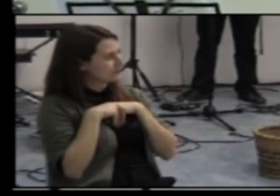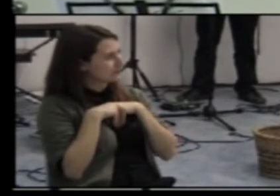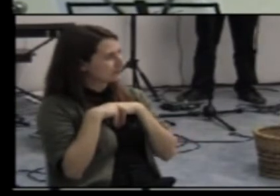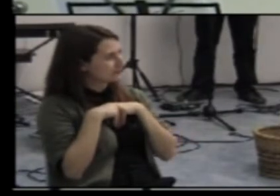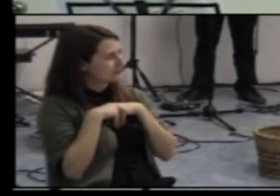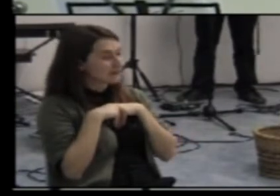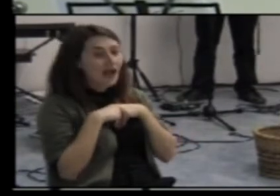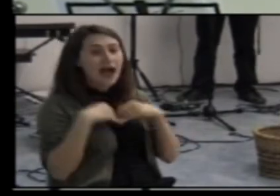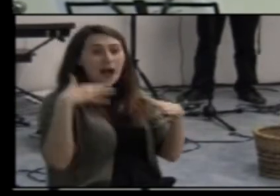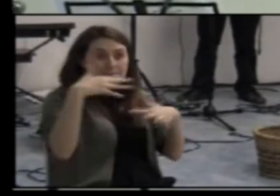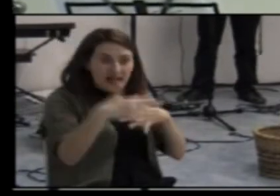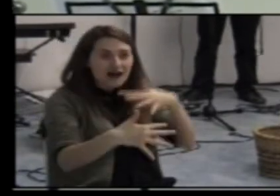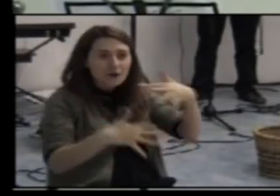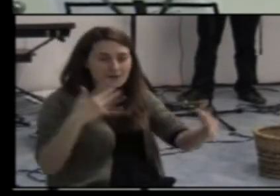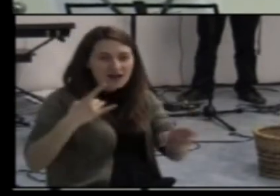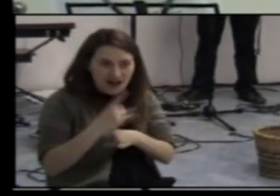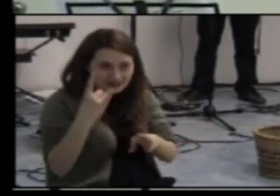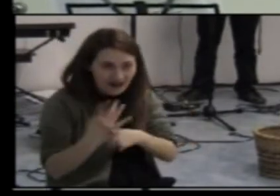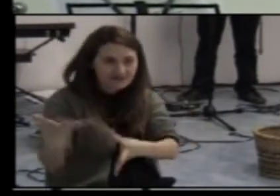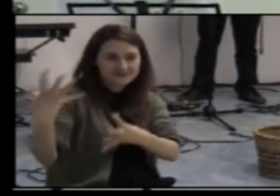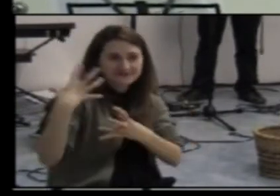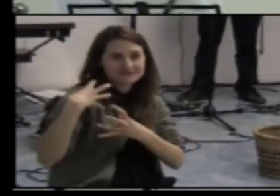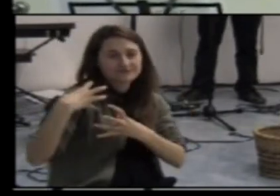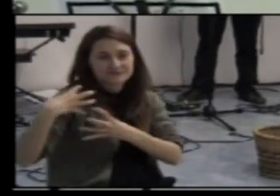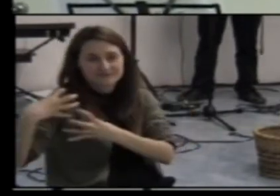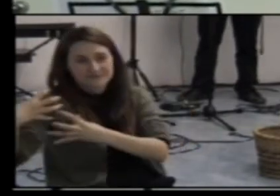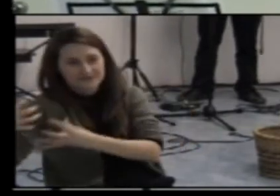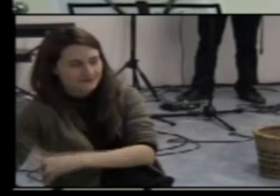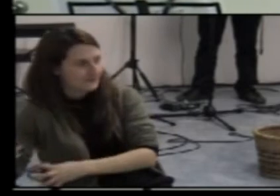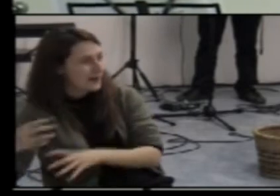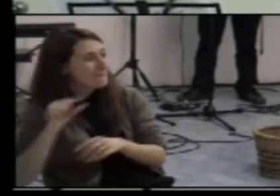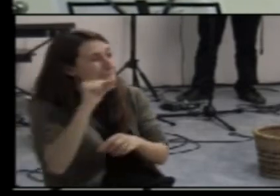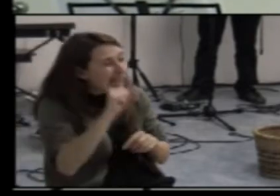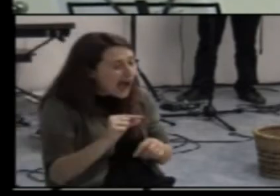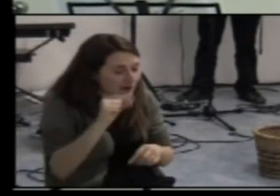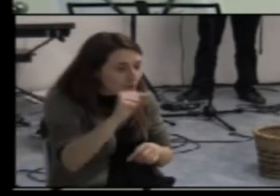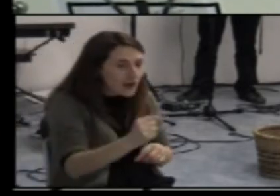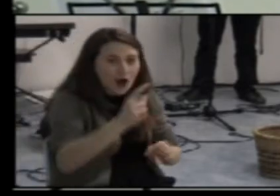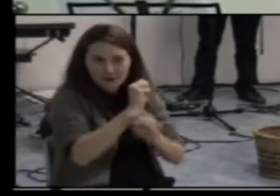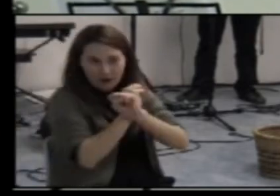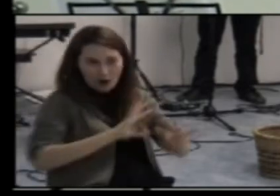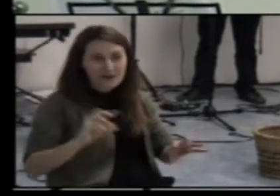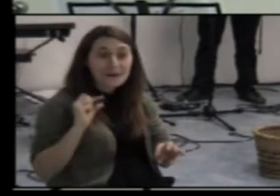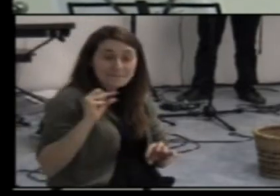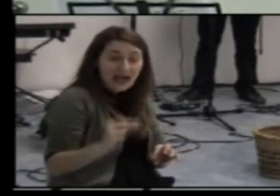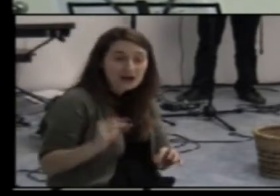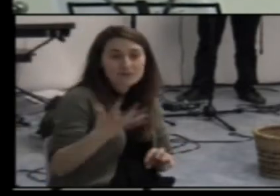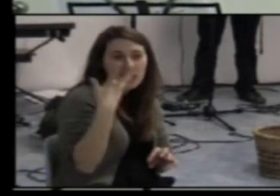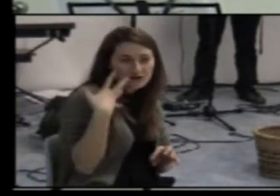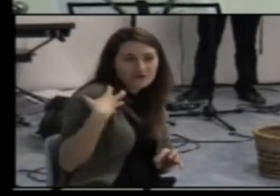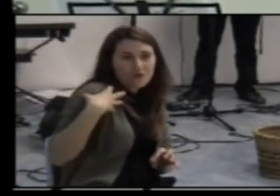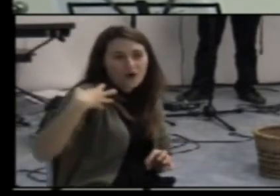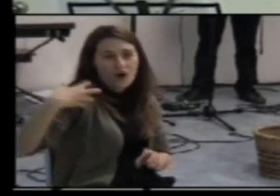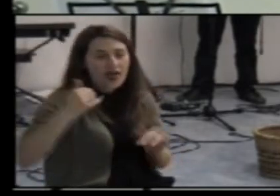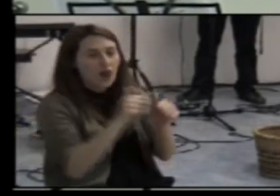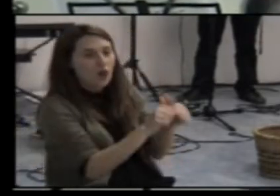In questo modo ci porta sempre di più nella schiavitù, sempre di più lontano da Cristo.